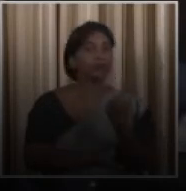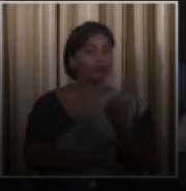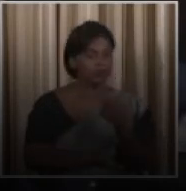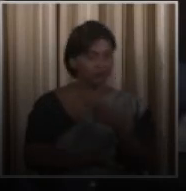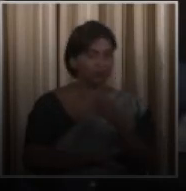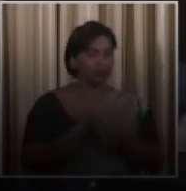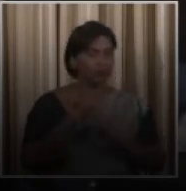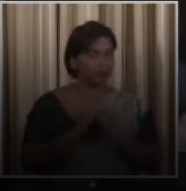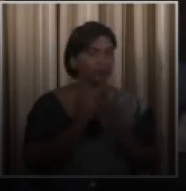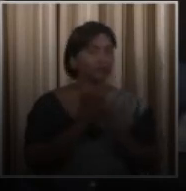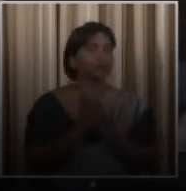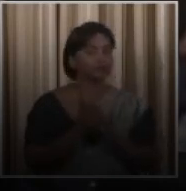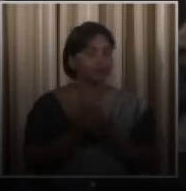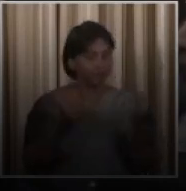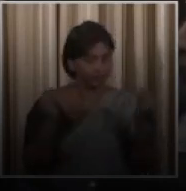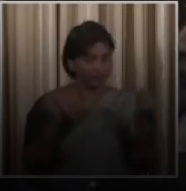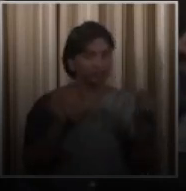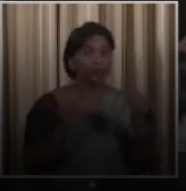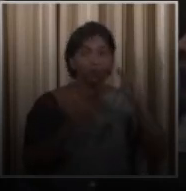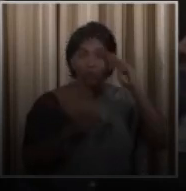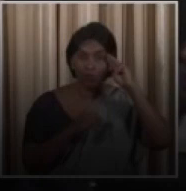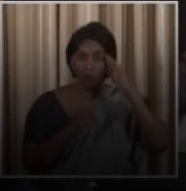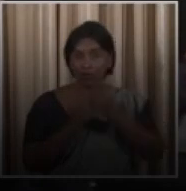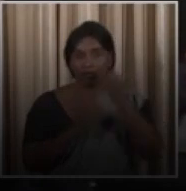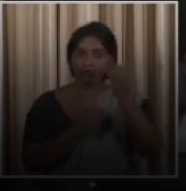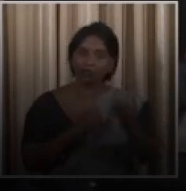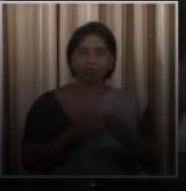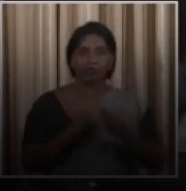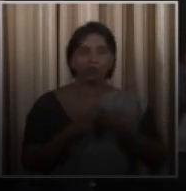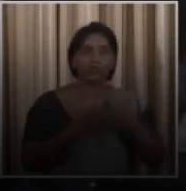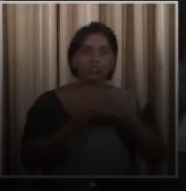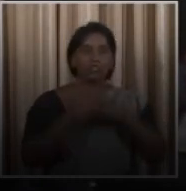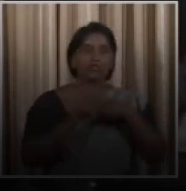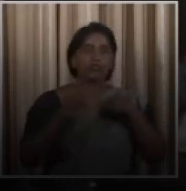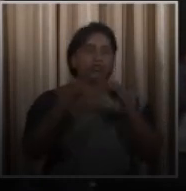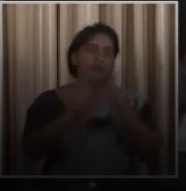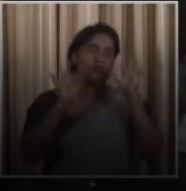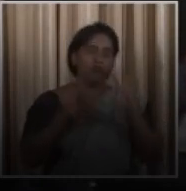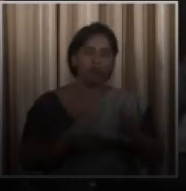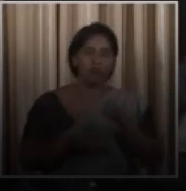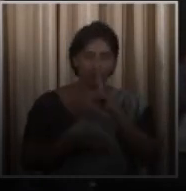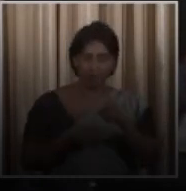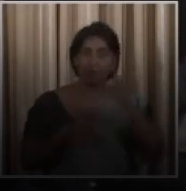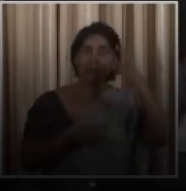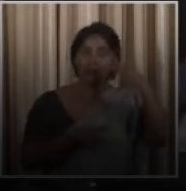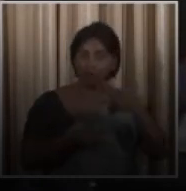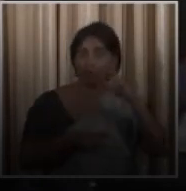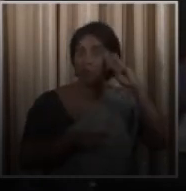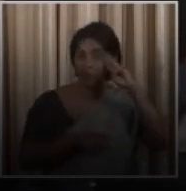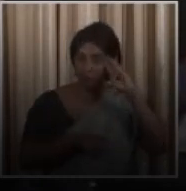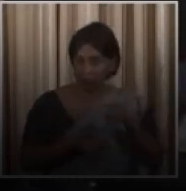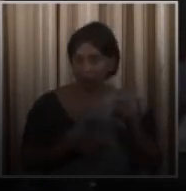ක්‍රමය අහෝසි කරනවා කියන පොරොන්දුව දුන්න නිසා අපි තරඟ කරන්නේ නැහැ කියලා ඒකම දෙවනි පොරොන්දුව